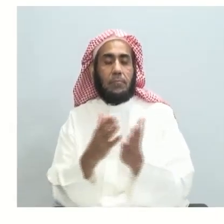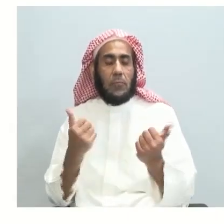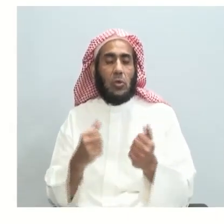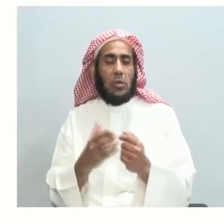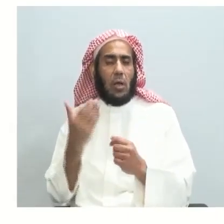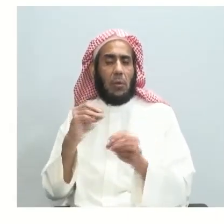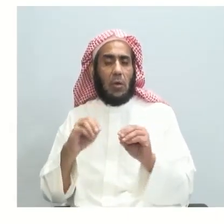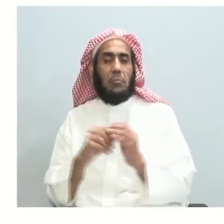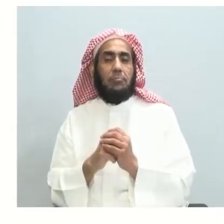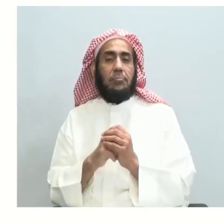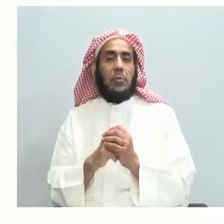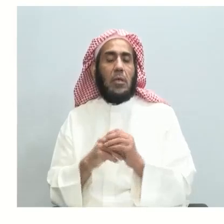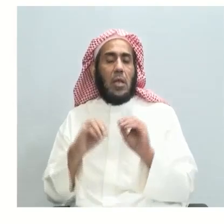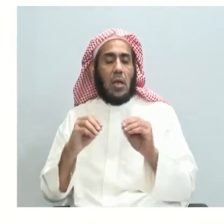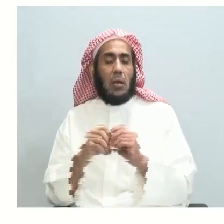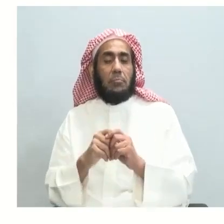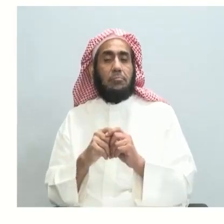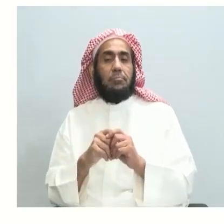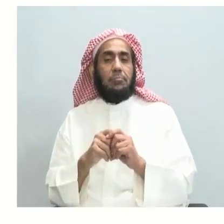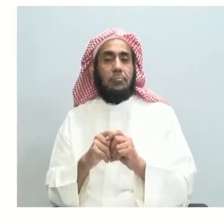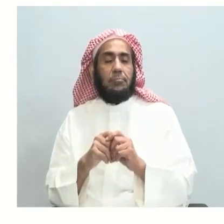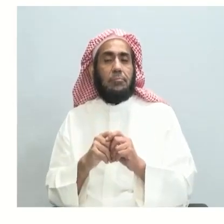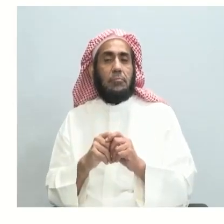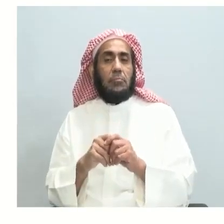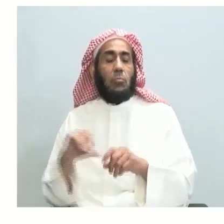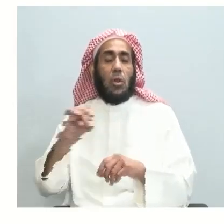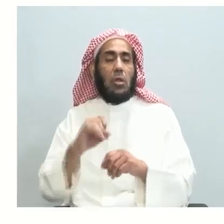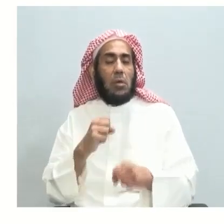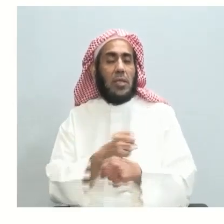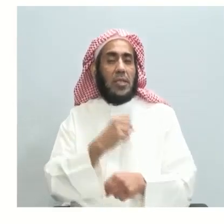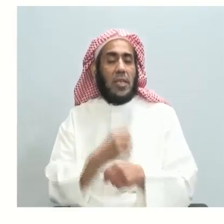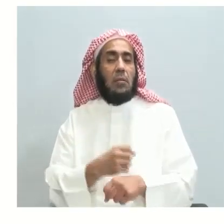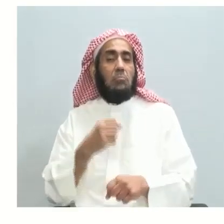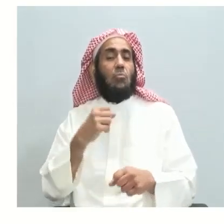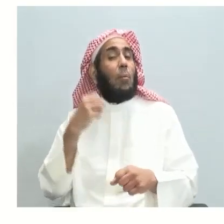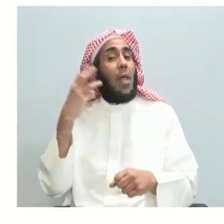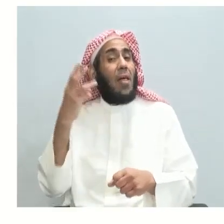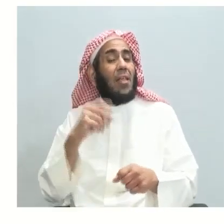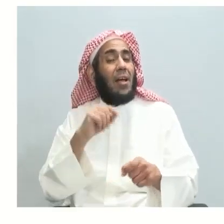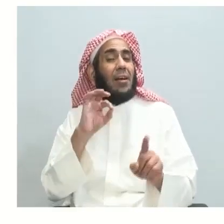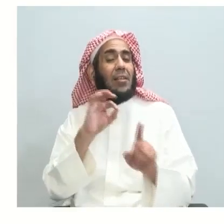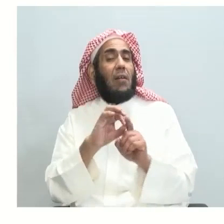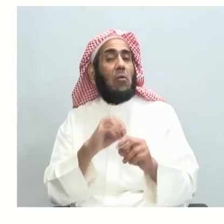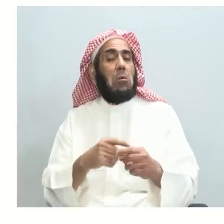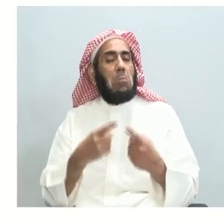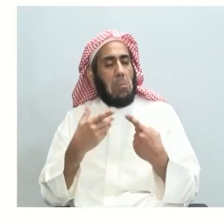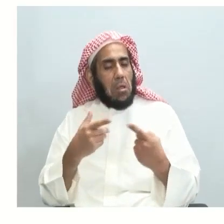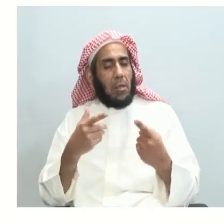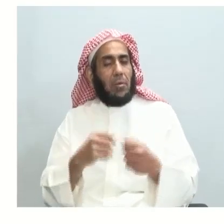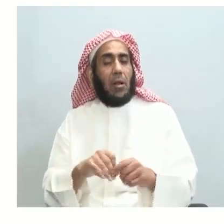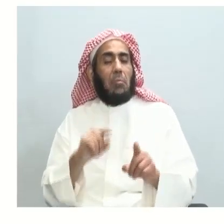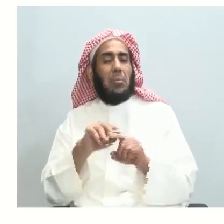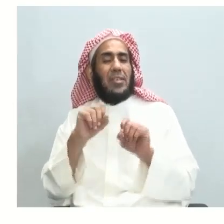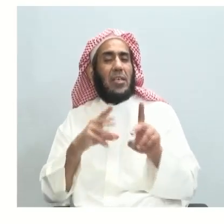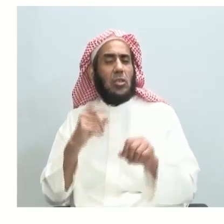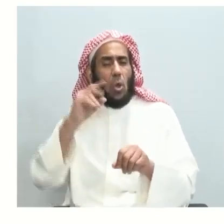نستذكر ما تطرقنا له ذكرنا ان المنظمه تسعى لتحقيق اهداف هذه الاهداف بالتاكيد مشروعه من خلال منصات